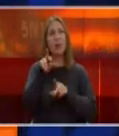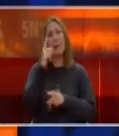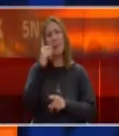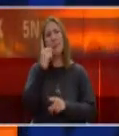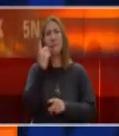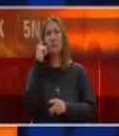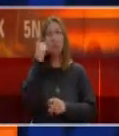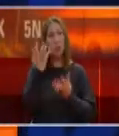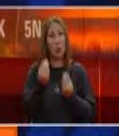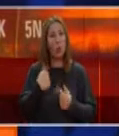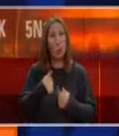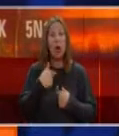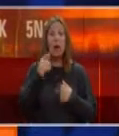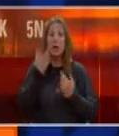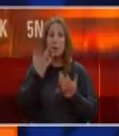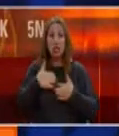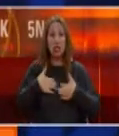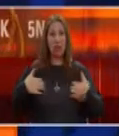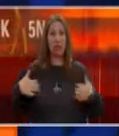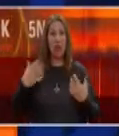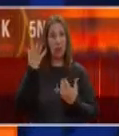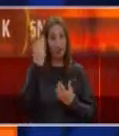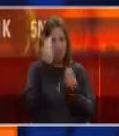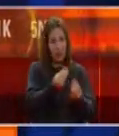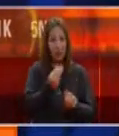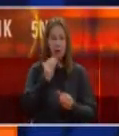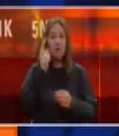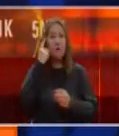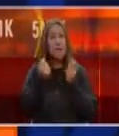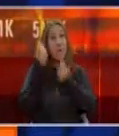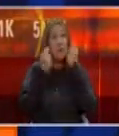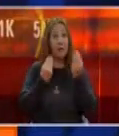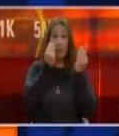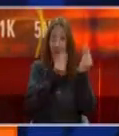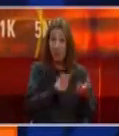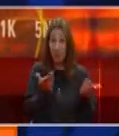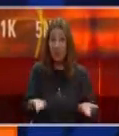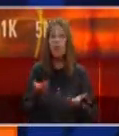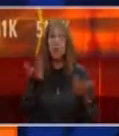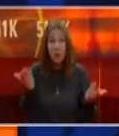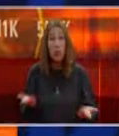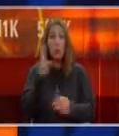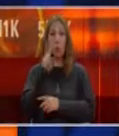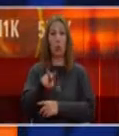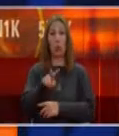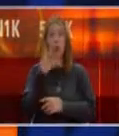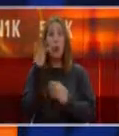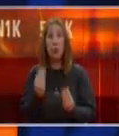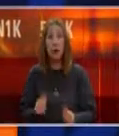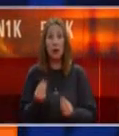tepkiler alıyorum. Yani cesaret verdiğini, ilham verdiğini, tabii görünür